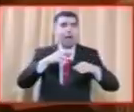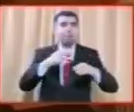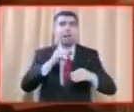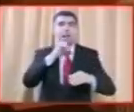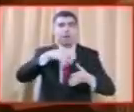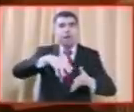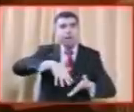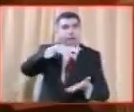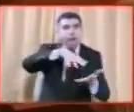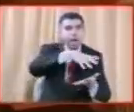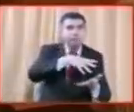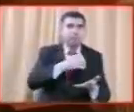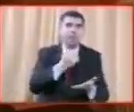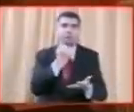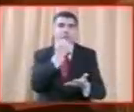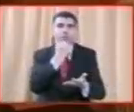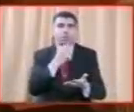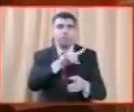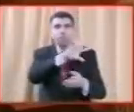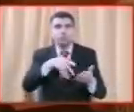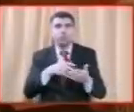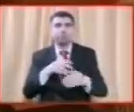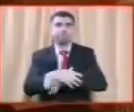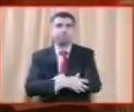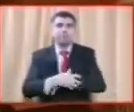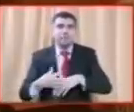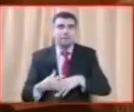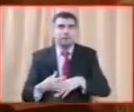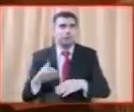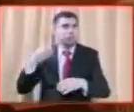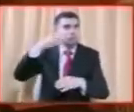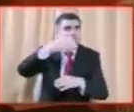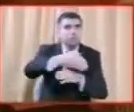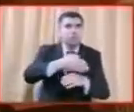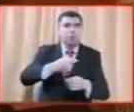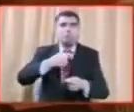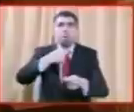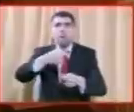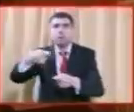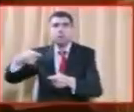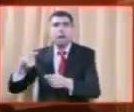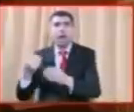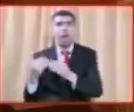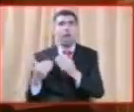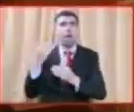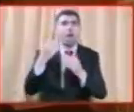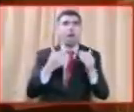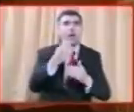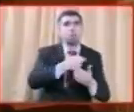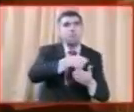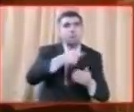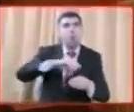الفيضانات الناس ما عرفناهمش منين دازوا لذاك الدواور. وثانيين هذيك الهليكوبتر راه ما رجعت